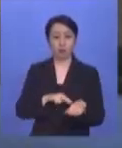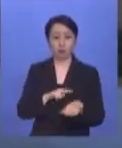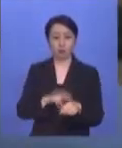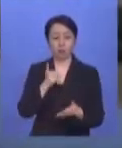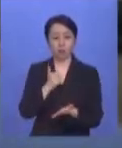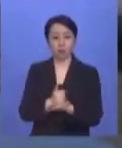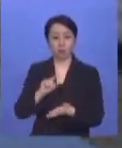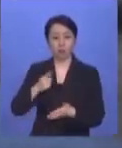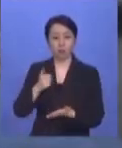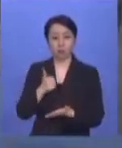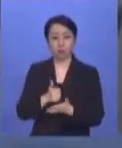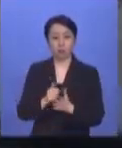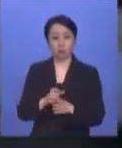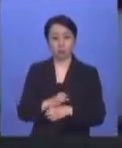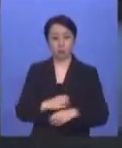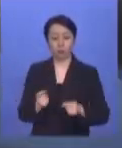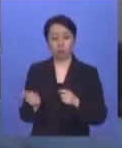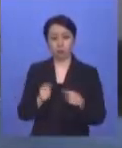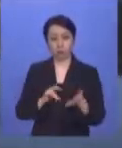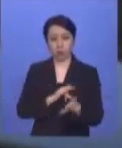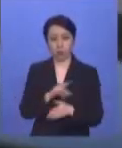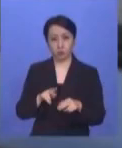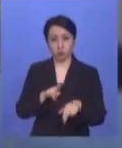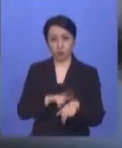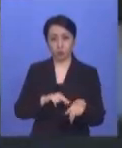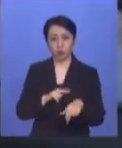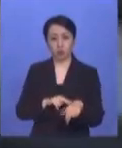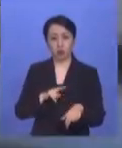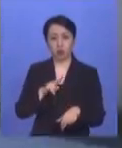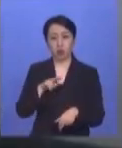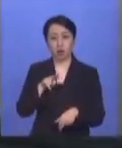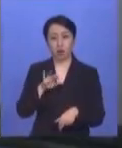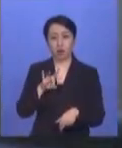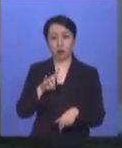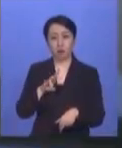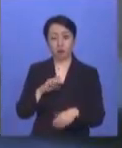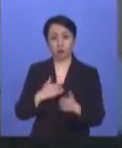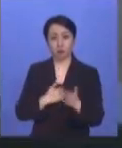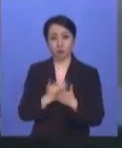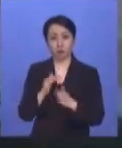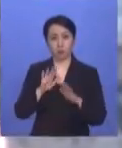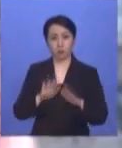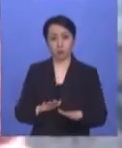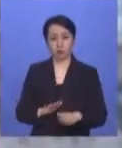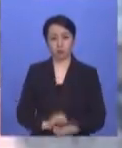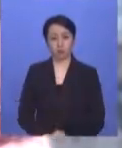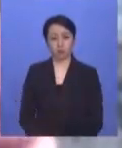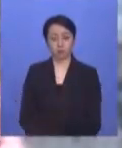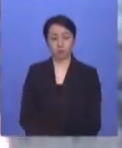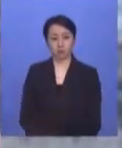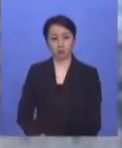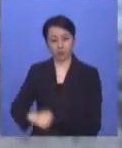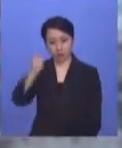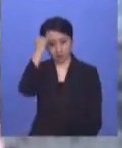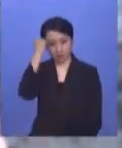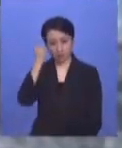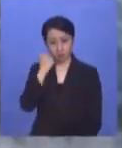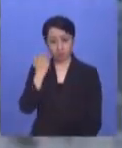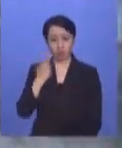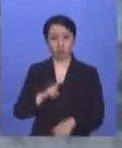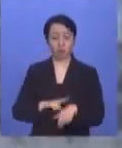во главе с первым заместителем начальника Управления городской полиции Алибеков долиным выдвинулись на место Спасибо нашей милиции